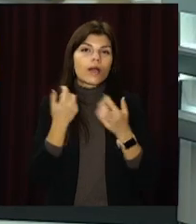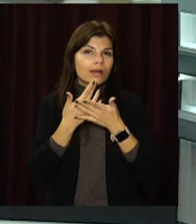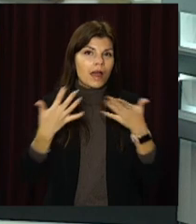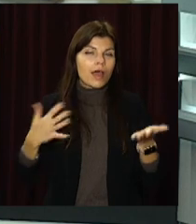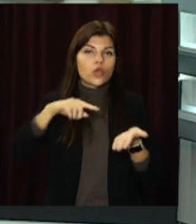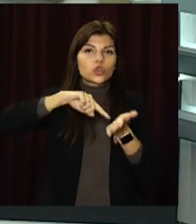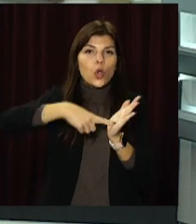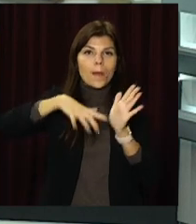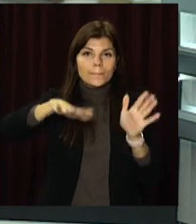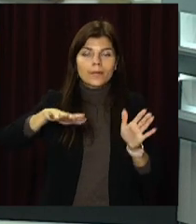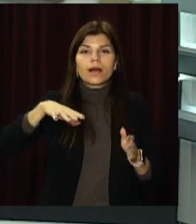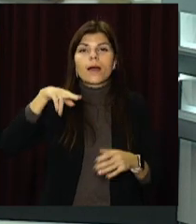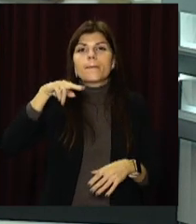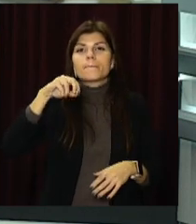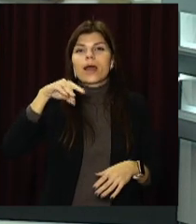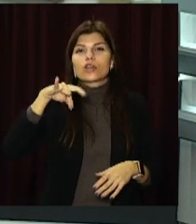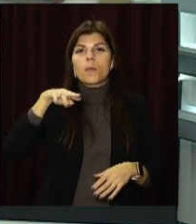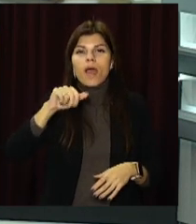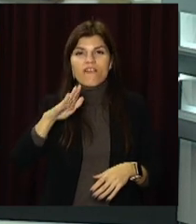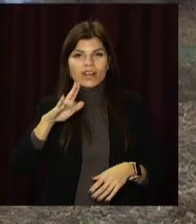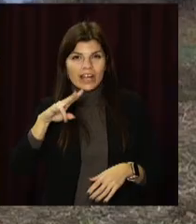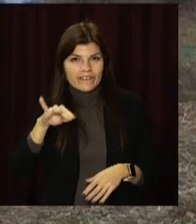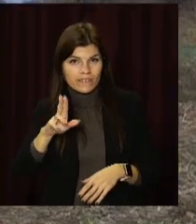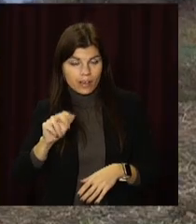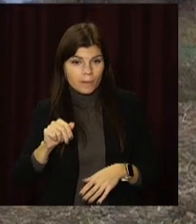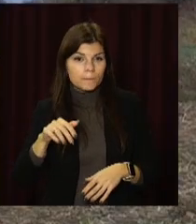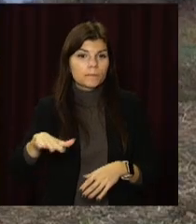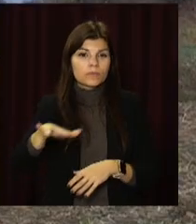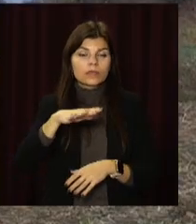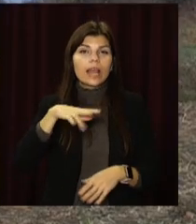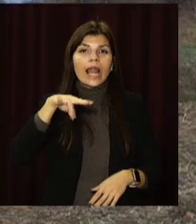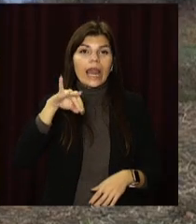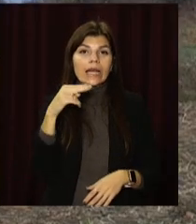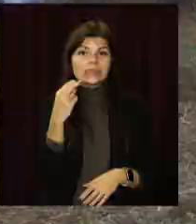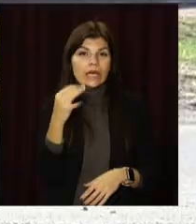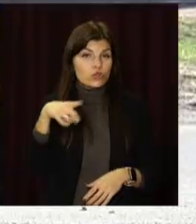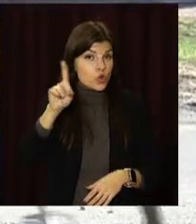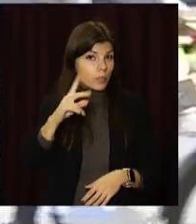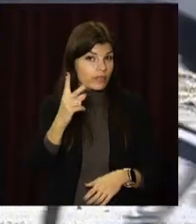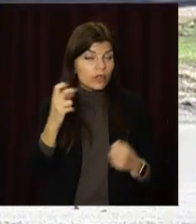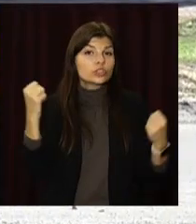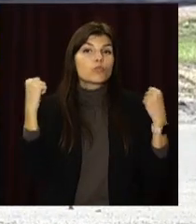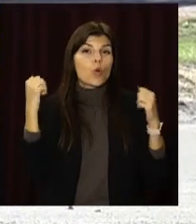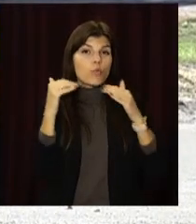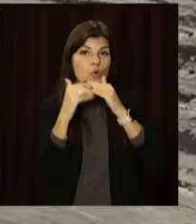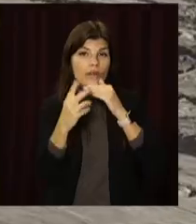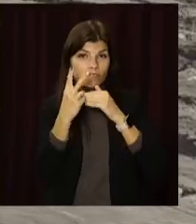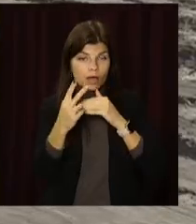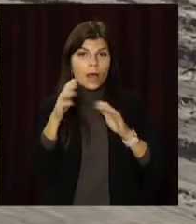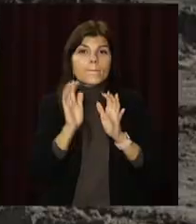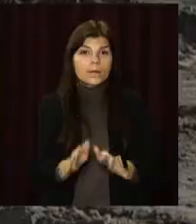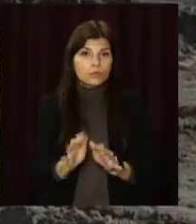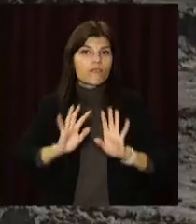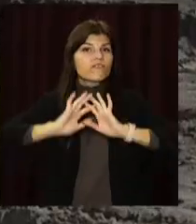локацій. У Петропавлівці Синельниківського району облаштовує стадіон ліцею номер 2. Він буде з двома футбольними полями, баскетбольними